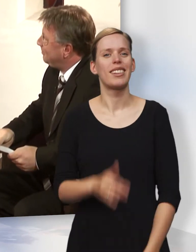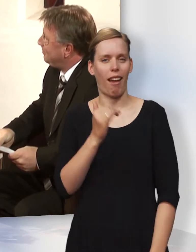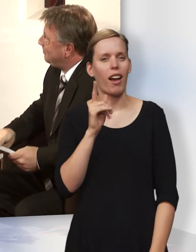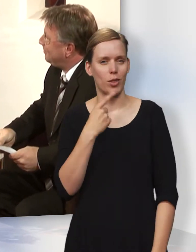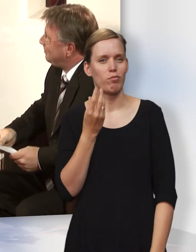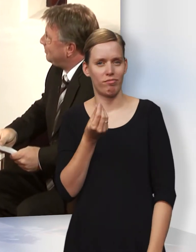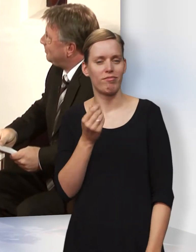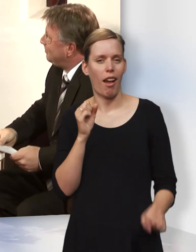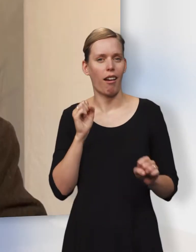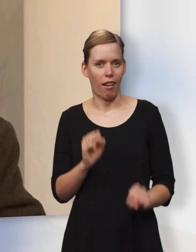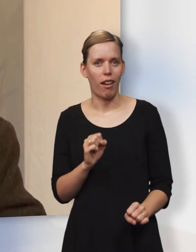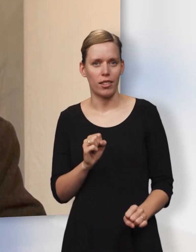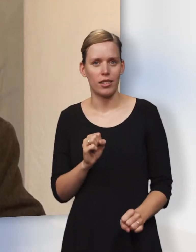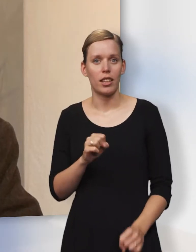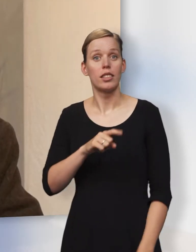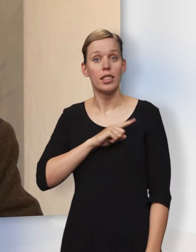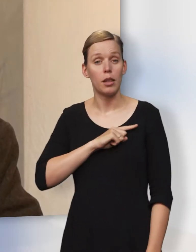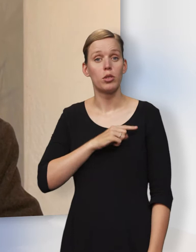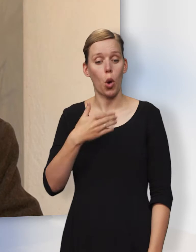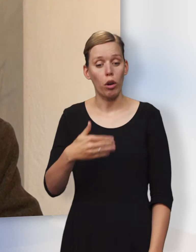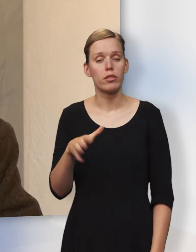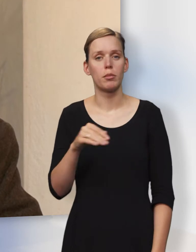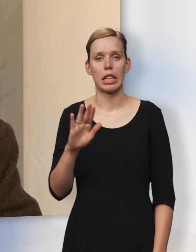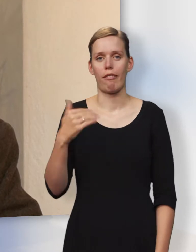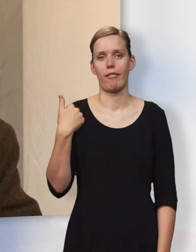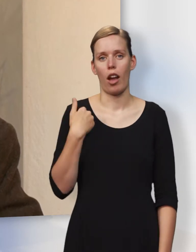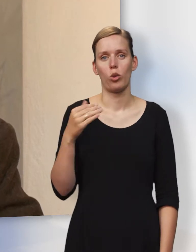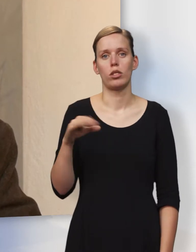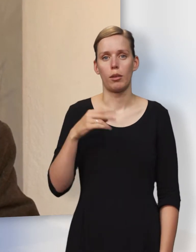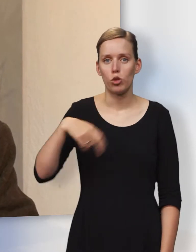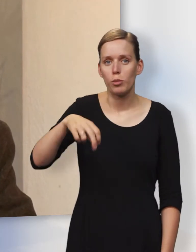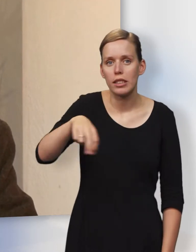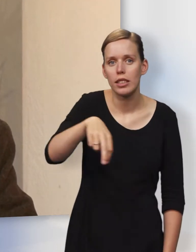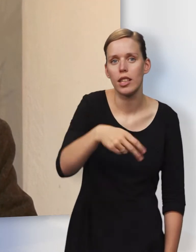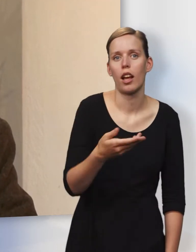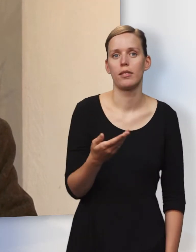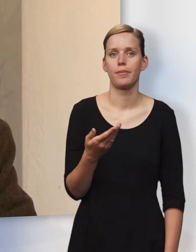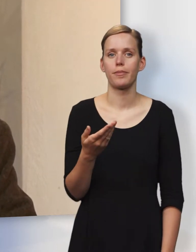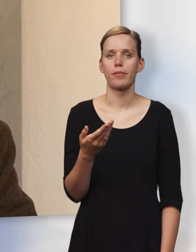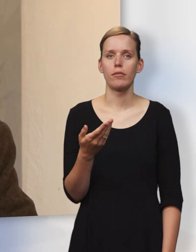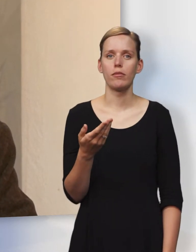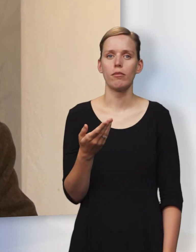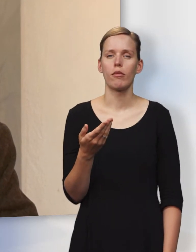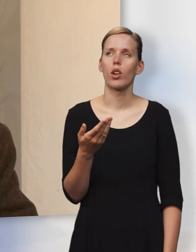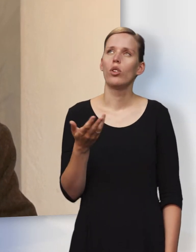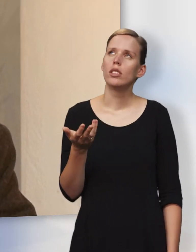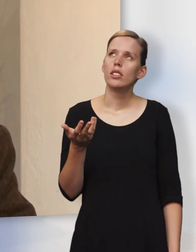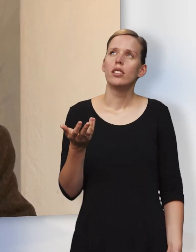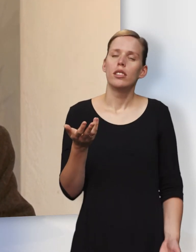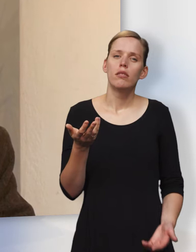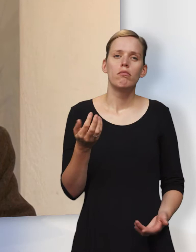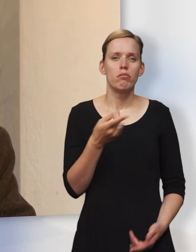schon. Ich gehe ja oft auch mit meiner Frau hier spazieren. Und wenn wir